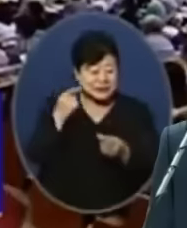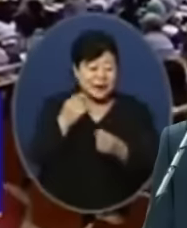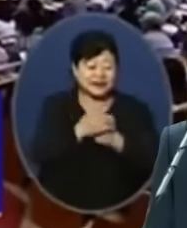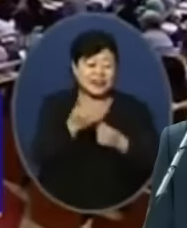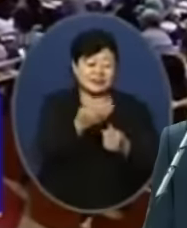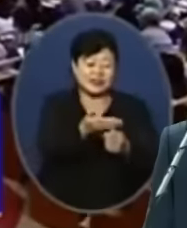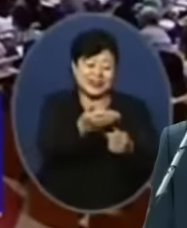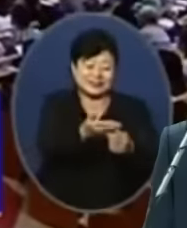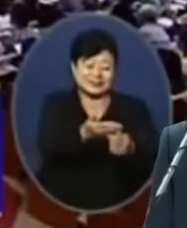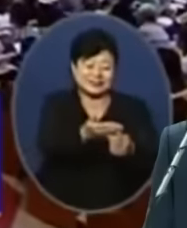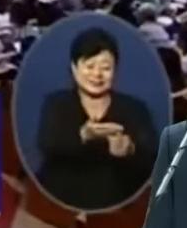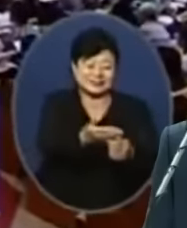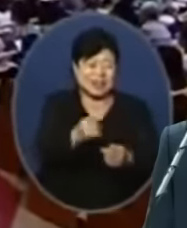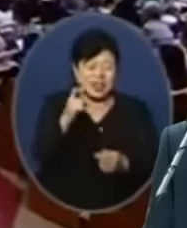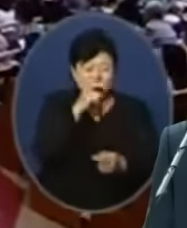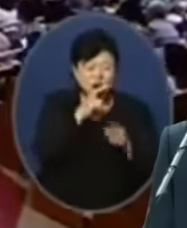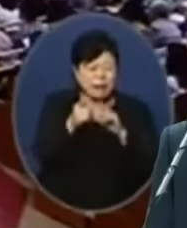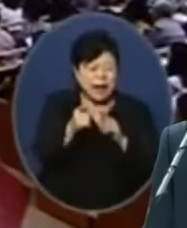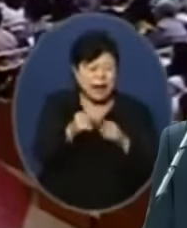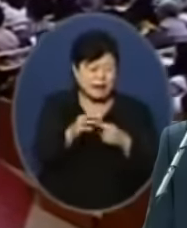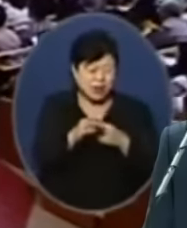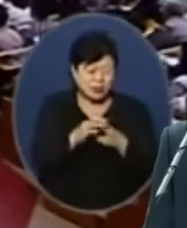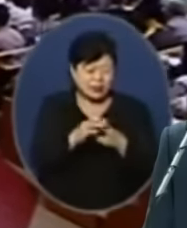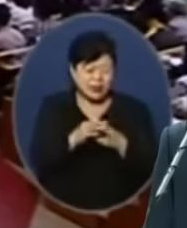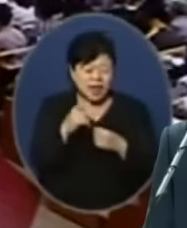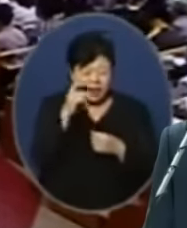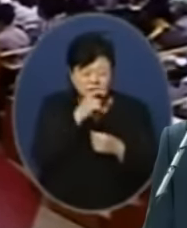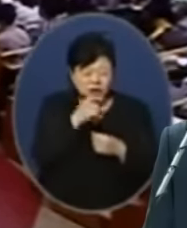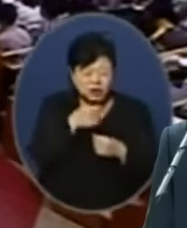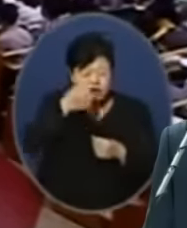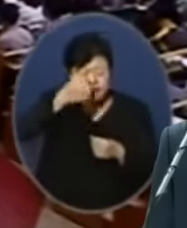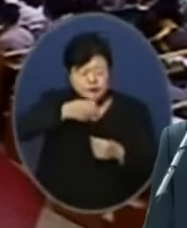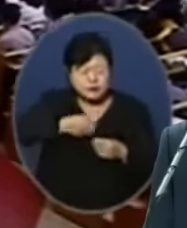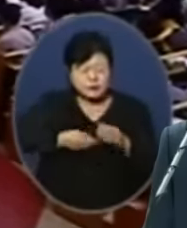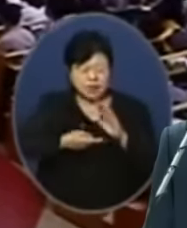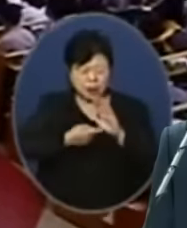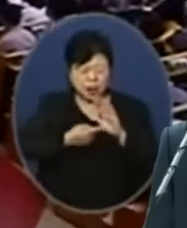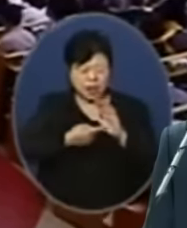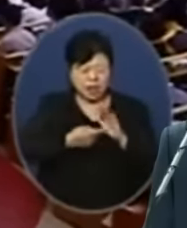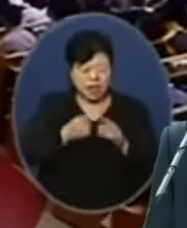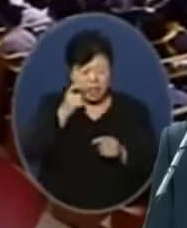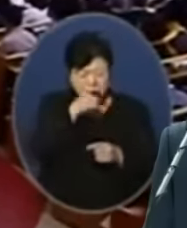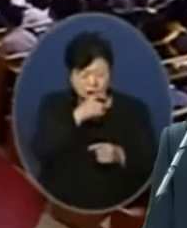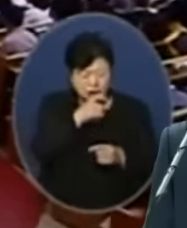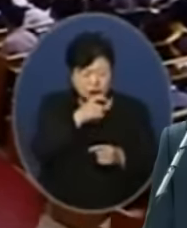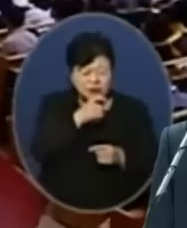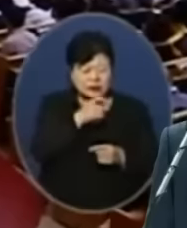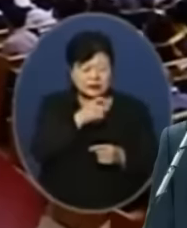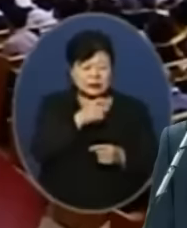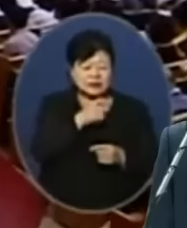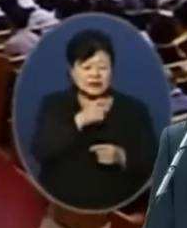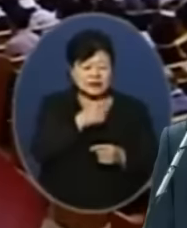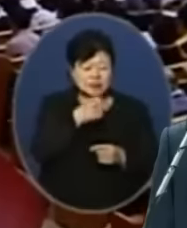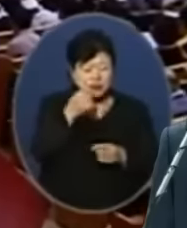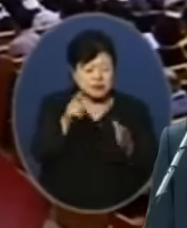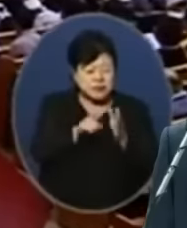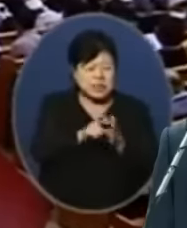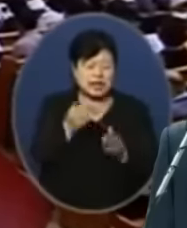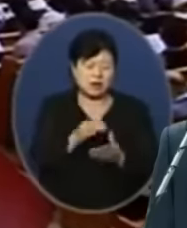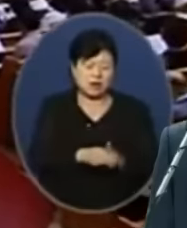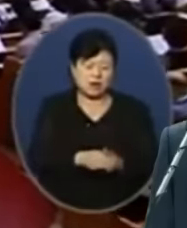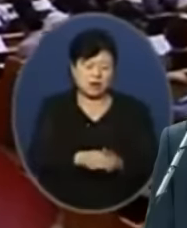은혜를 끼치게 하라. 더러운 말을 하면 더러운 꿈을 꾸게 되고 더러운 꿈을 믿게